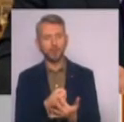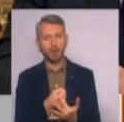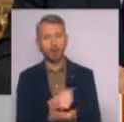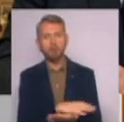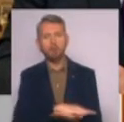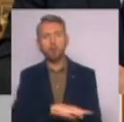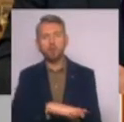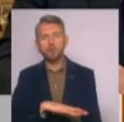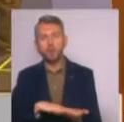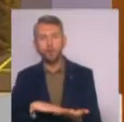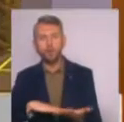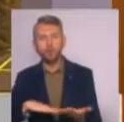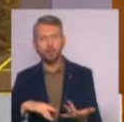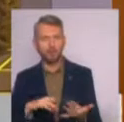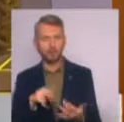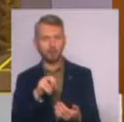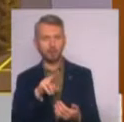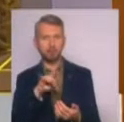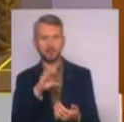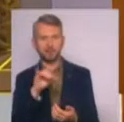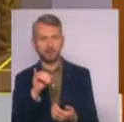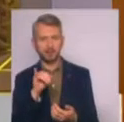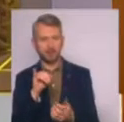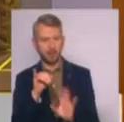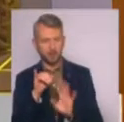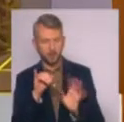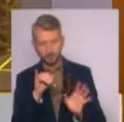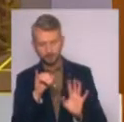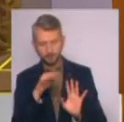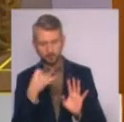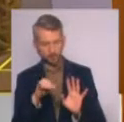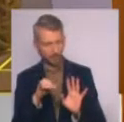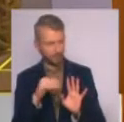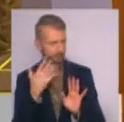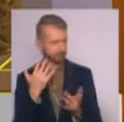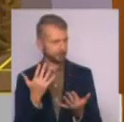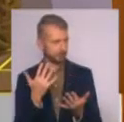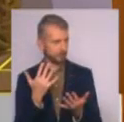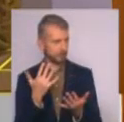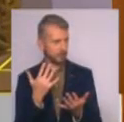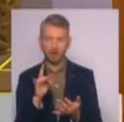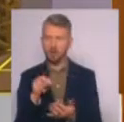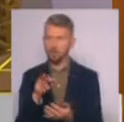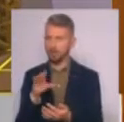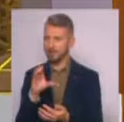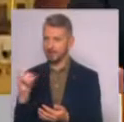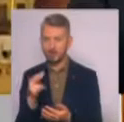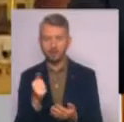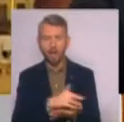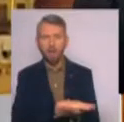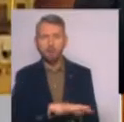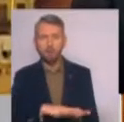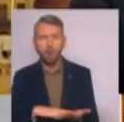прологованої депресії. Ой, господі. ремісії. Пролонгованої